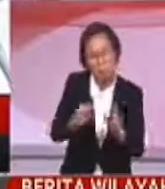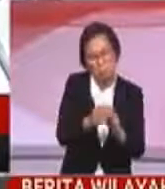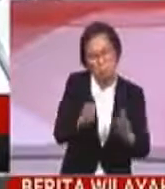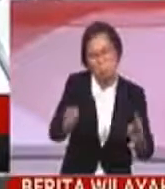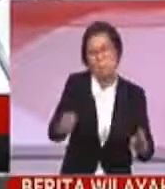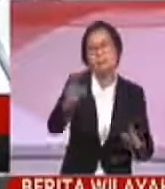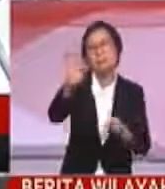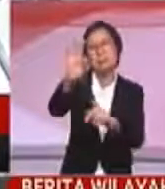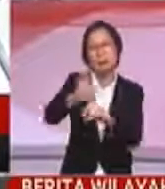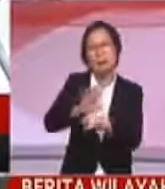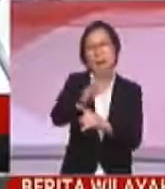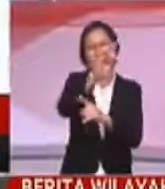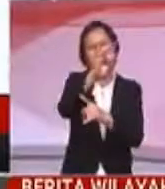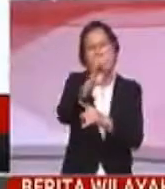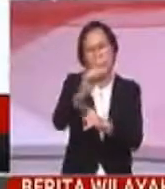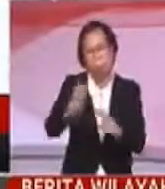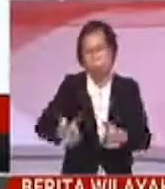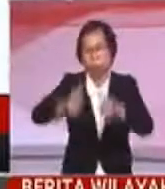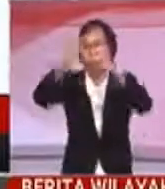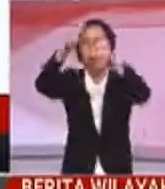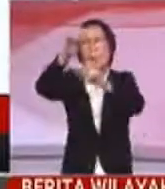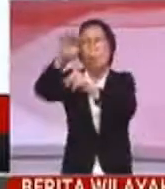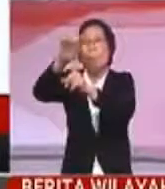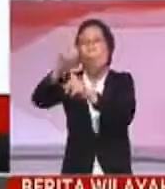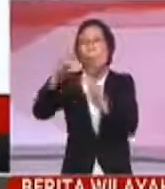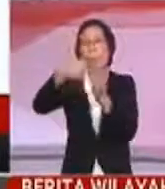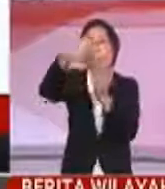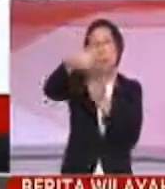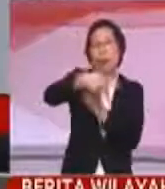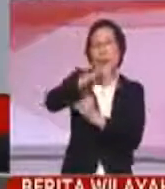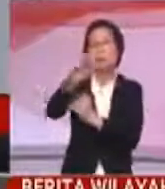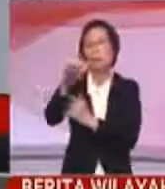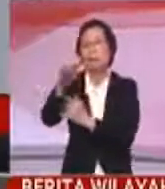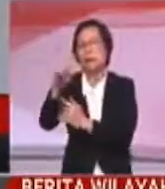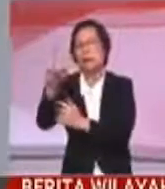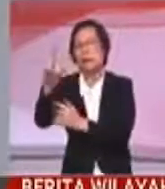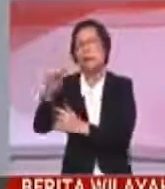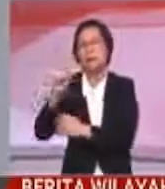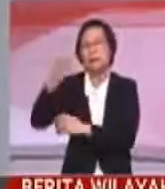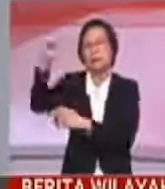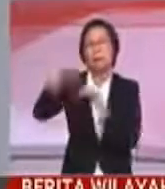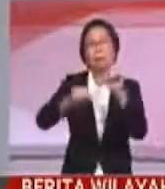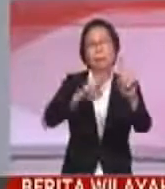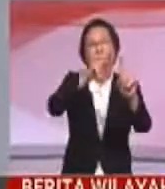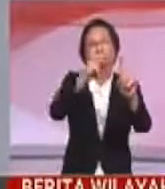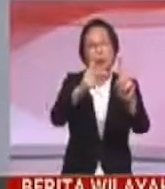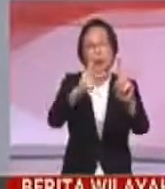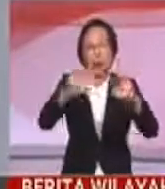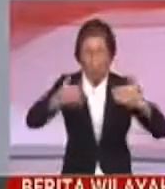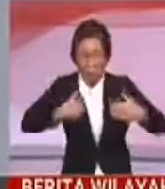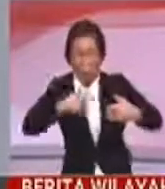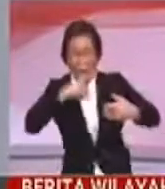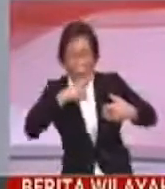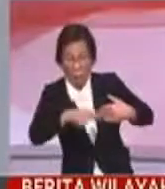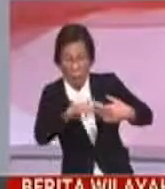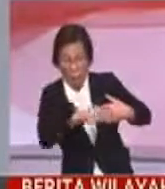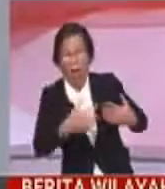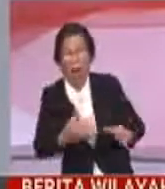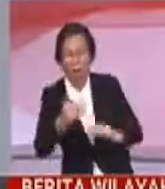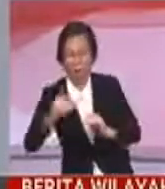482 menara baru akan dibela dibawa program jendela Sabah manakala 1200 menara sedia ada akan di nektar